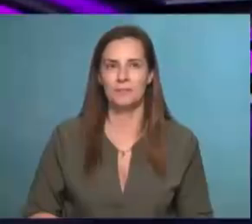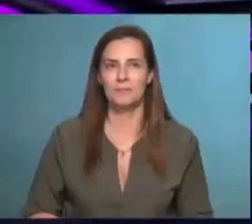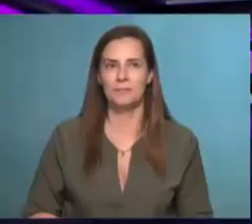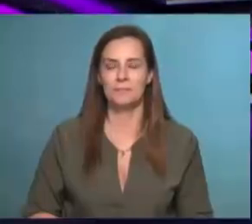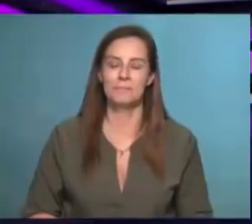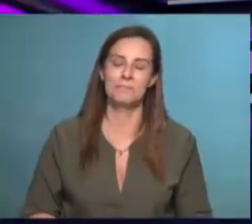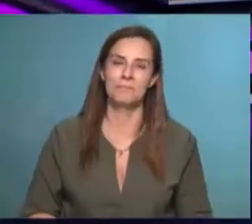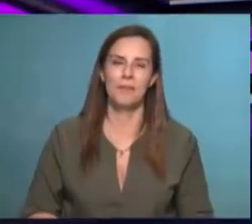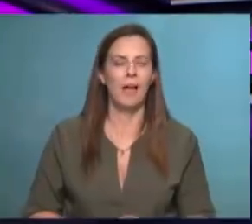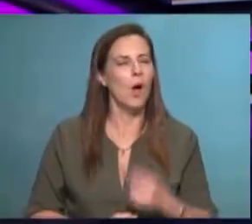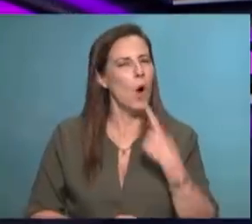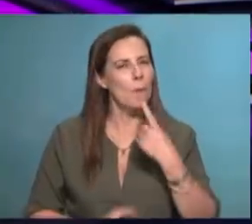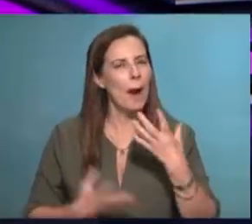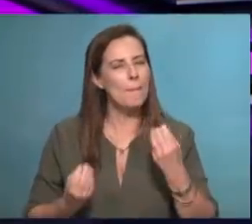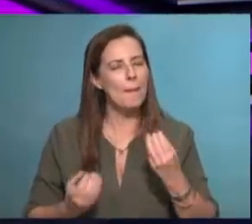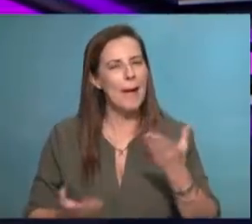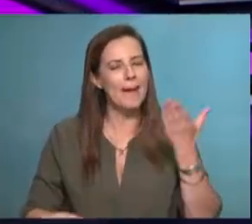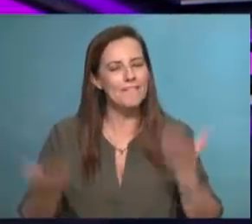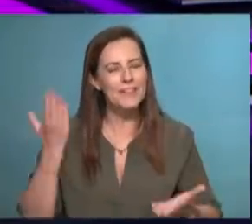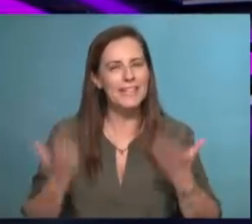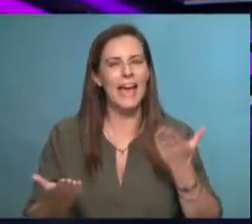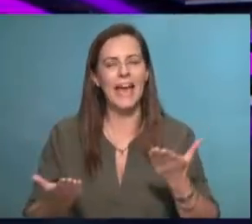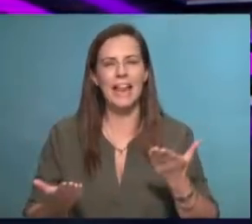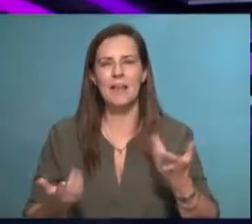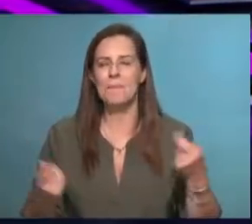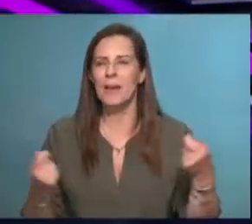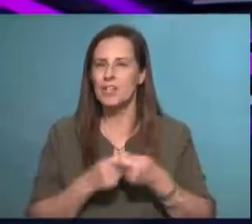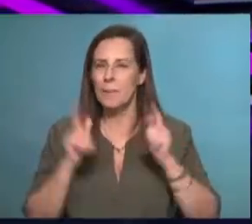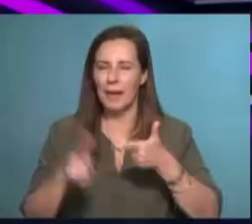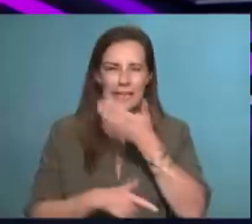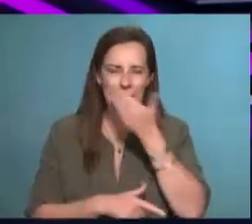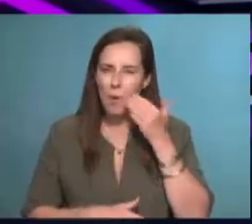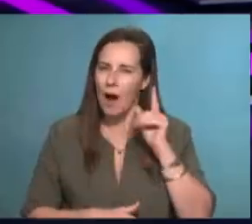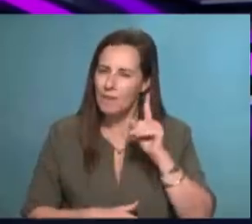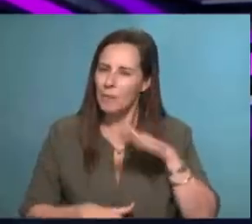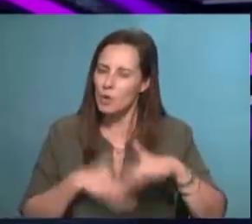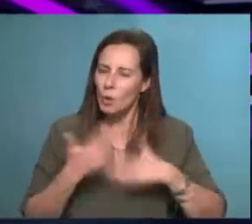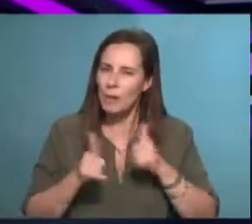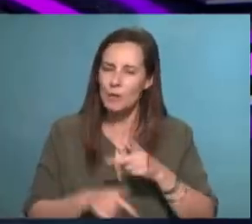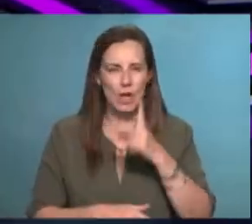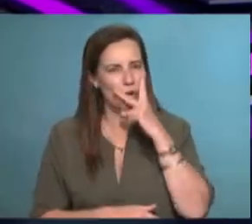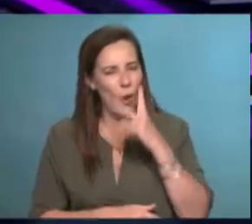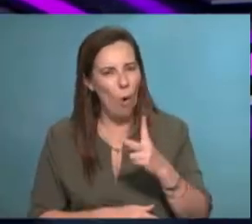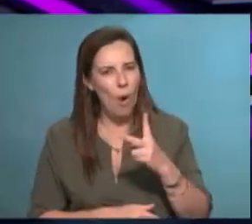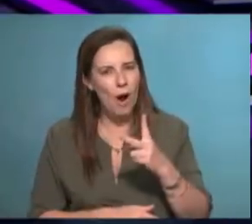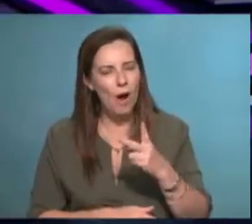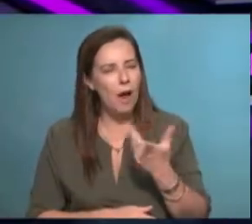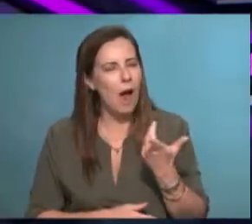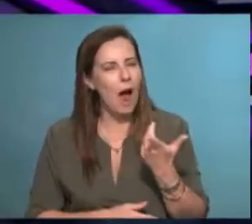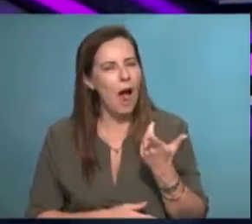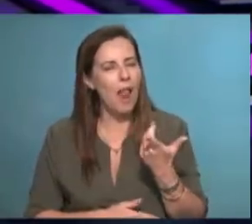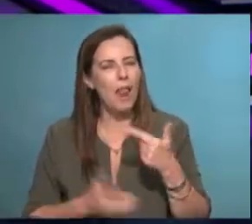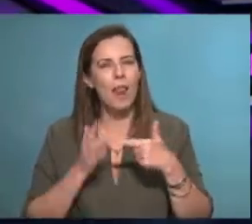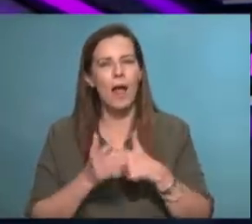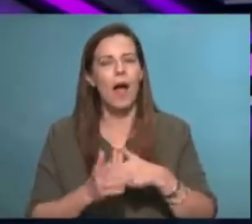מדברים הרבה על הפערים, הקונספציה בנוגע כן. למלחמת יום כיפור, אבל גם תוך כדי כשאתם מסתכלים על הצהרות המנהיגים, למשל